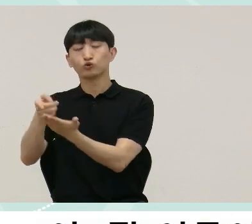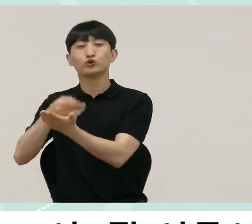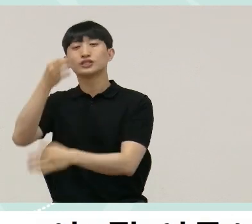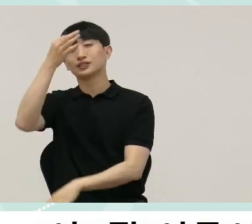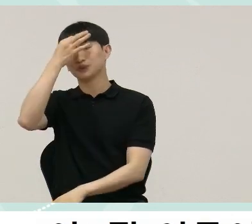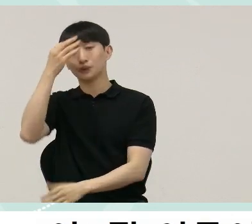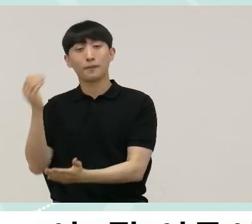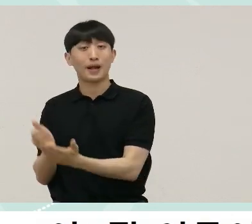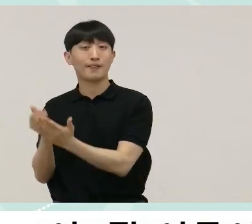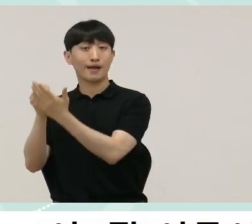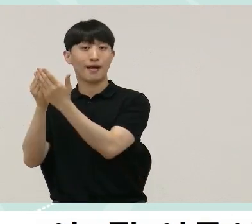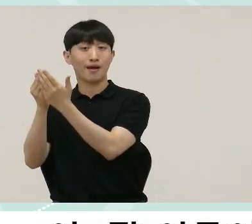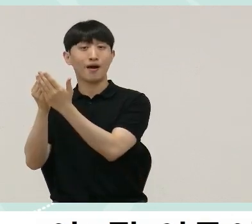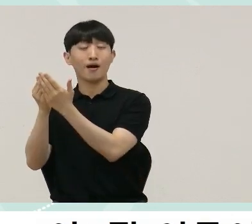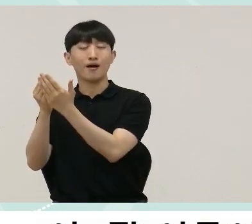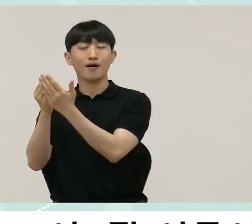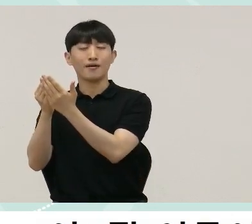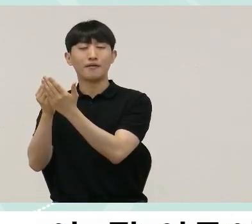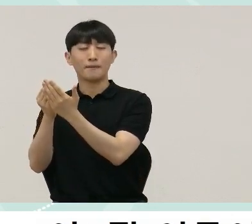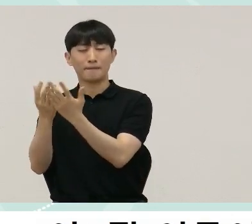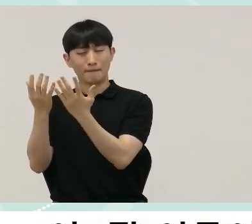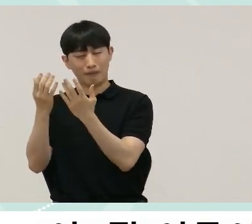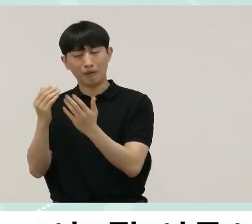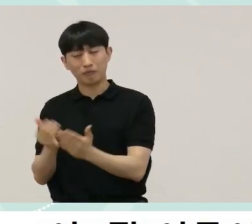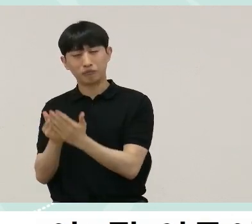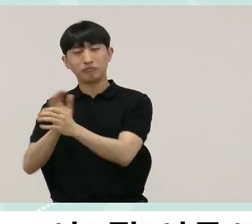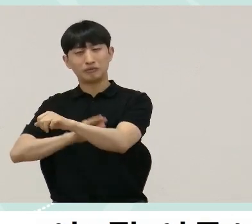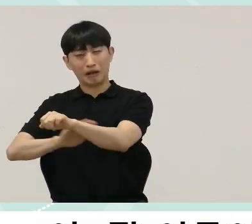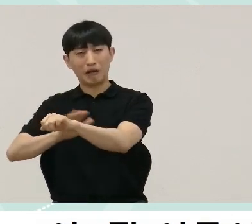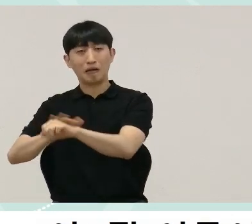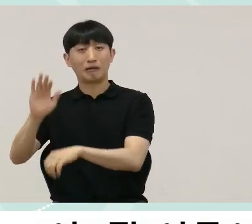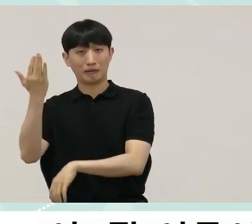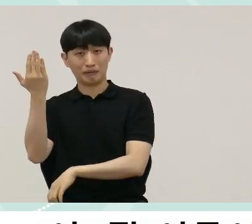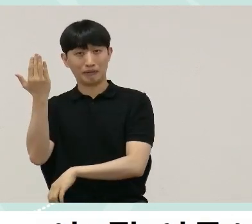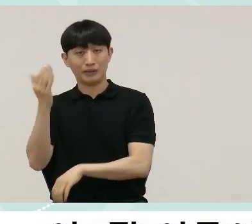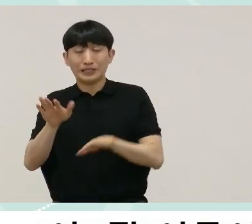기술의 발달들은 많이 있어 왔습니다. 이제 환자의